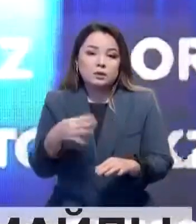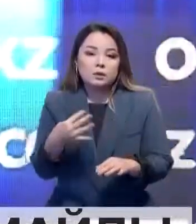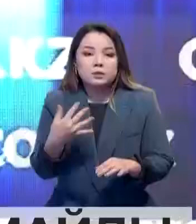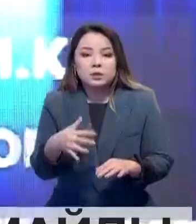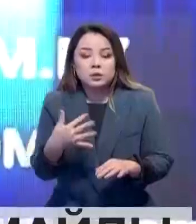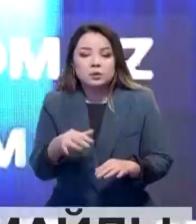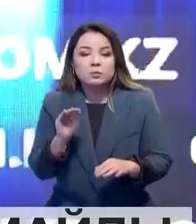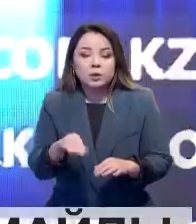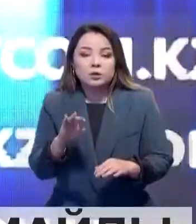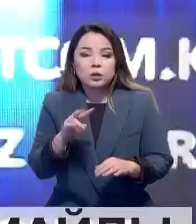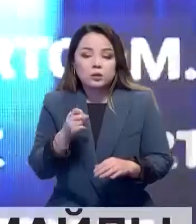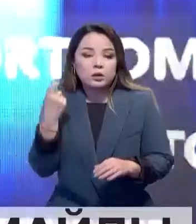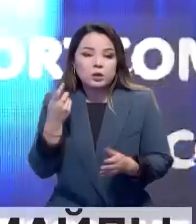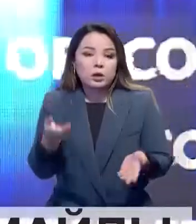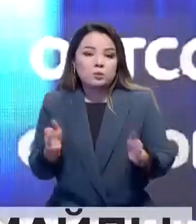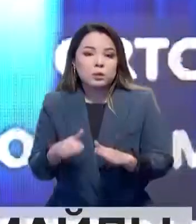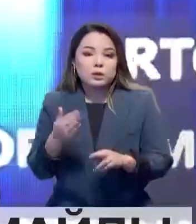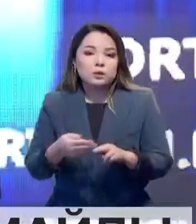мың тоннаның шаруасы. Оны біз